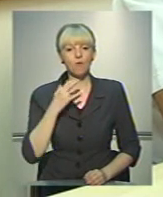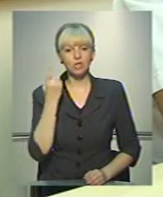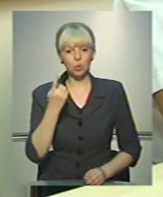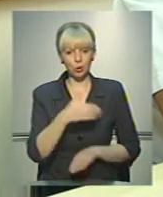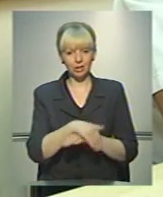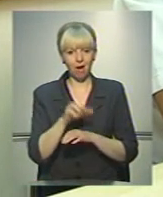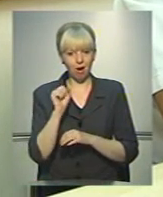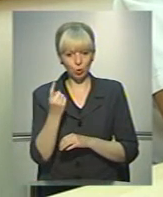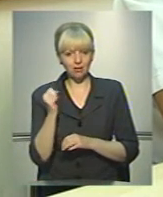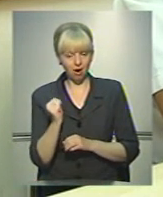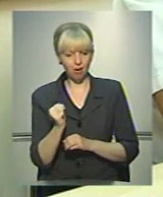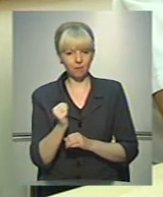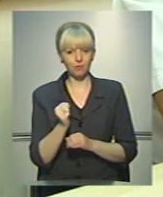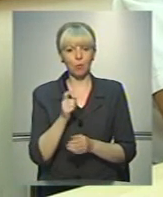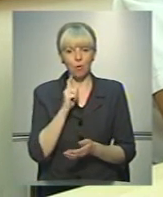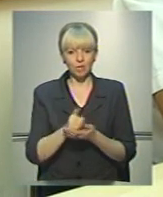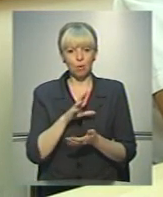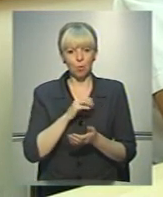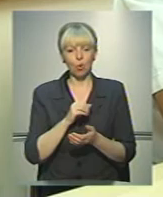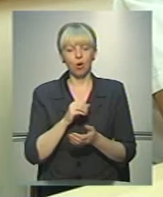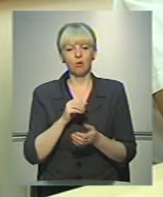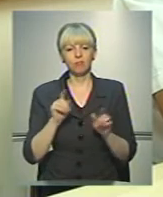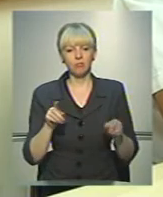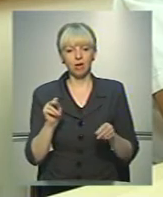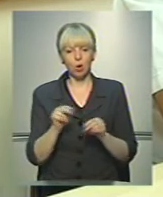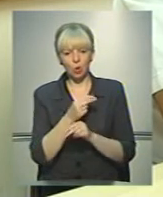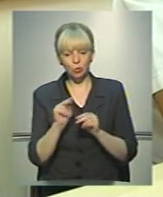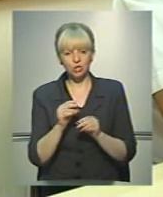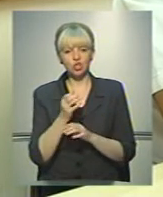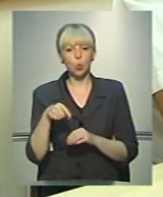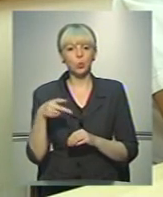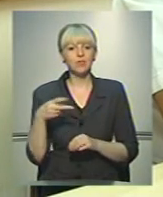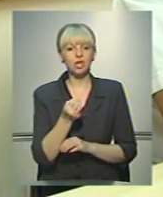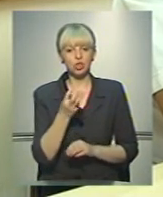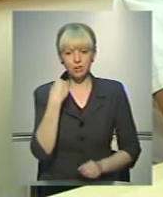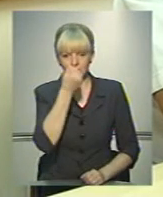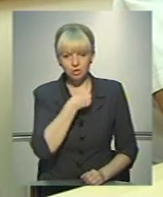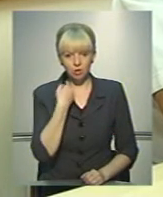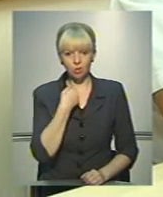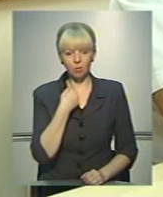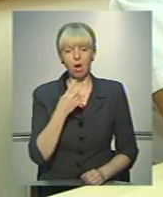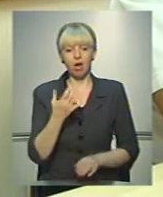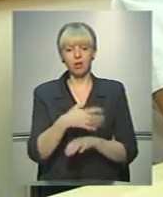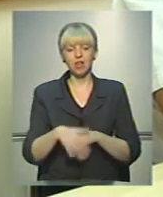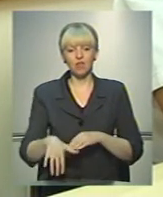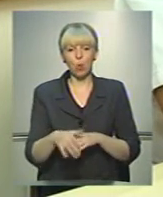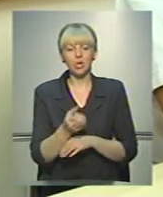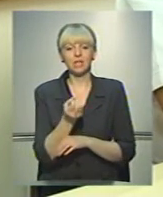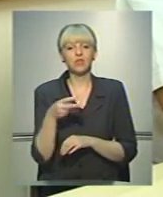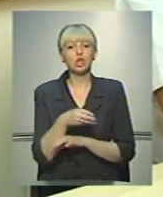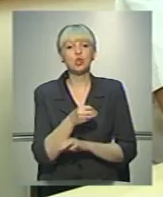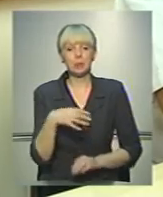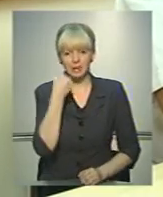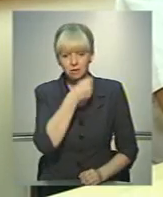1А мало би бути реконструйовано ще у 2013 році, а на дворі 2015